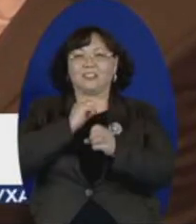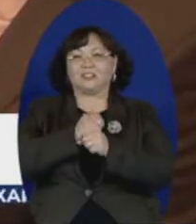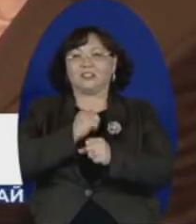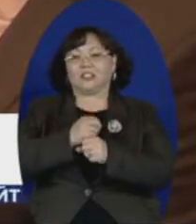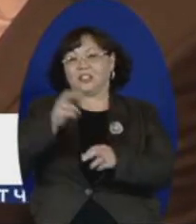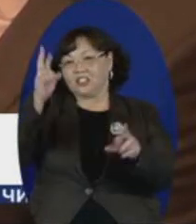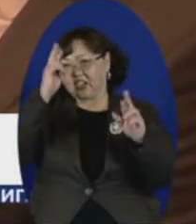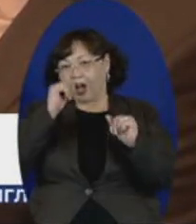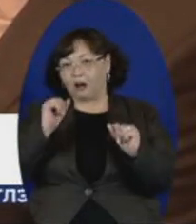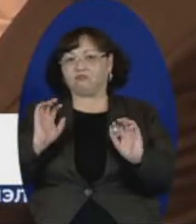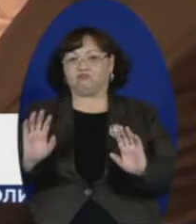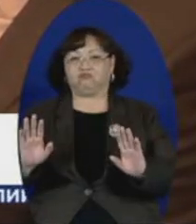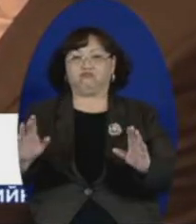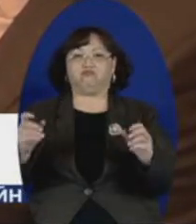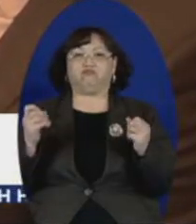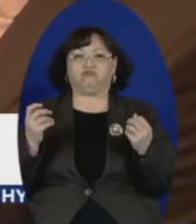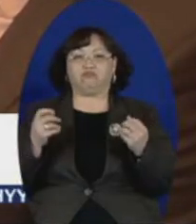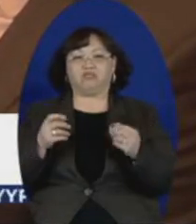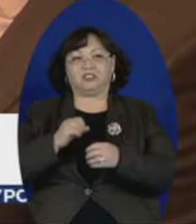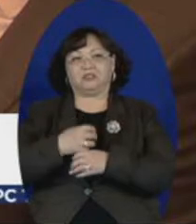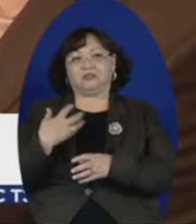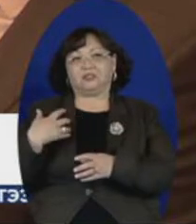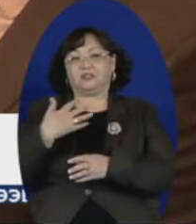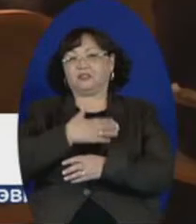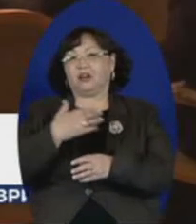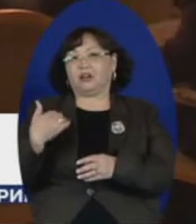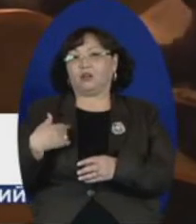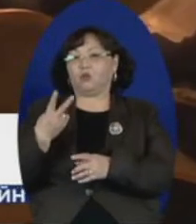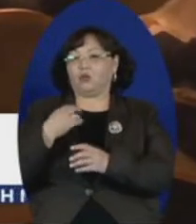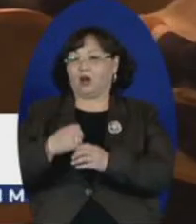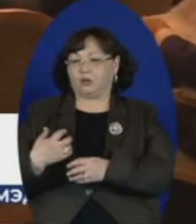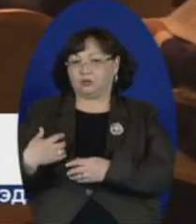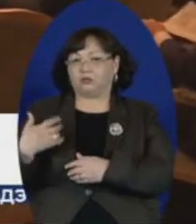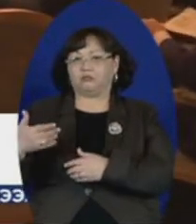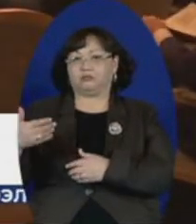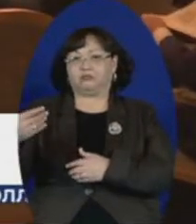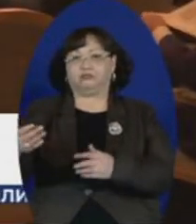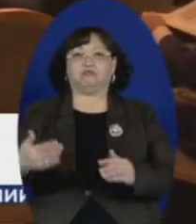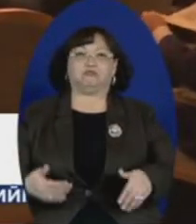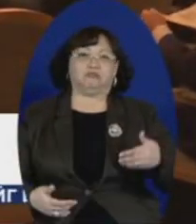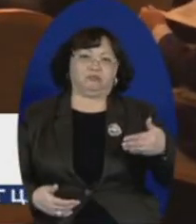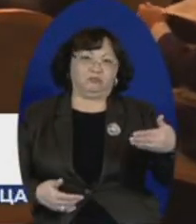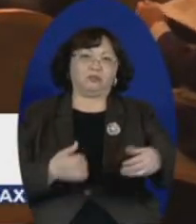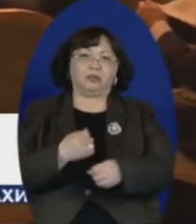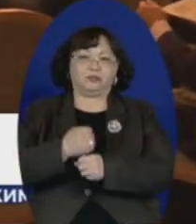яам, хамгийн газрын чиглэл хариуцсан дарга нарт үүрэг өгч ажиллана гэдгээ мэдэгдлээ.